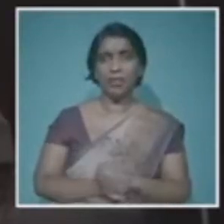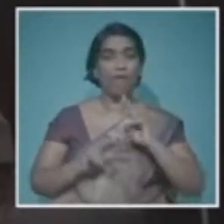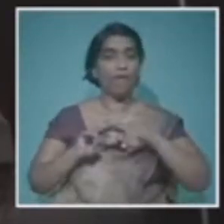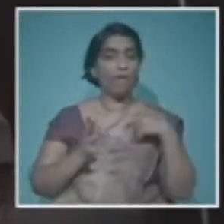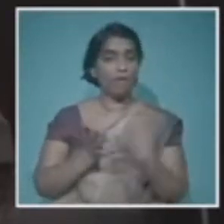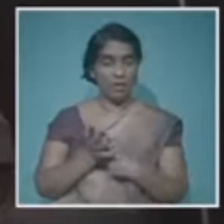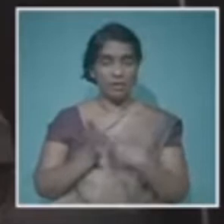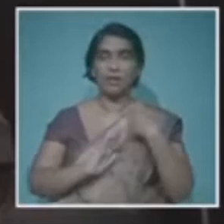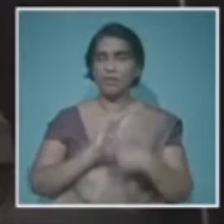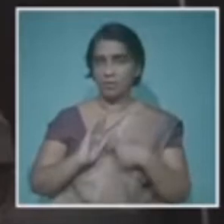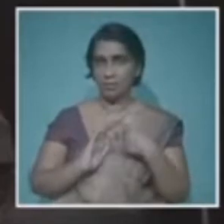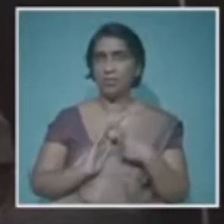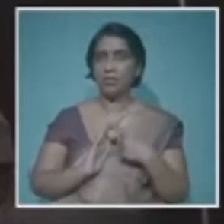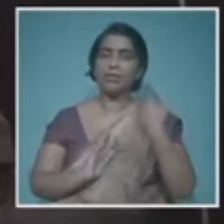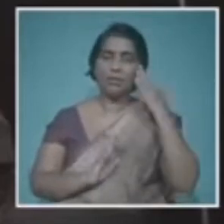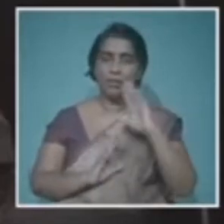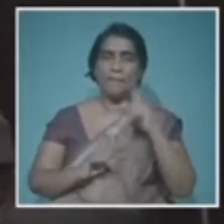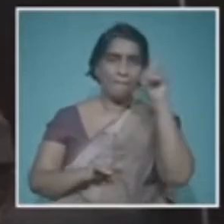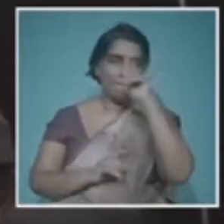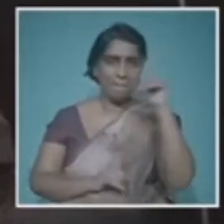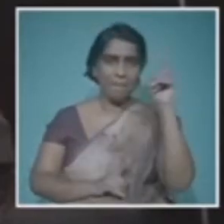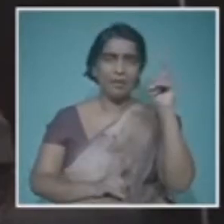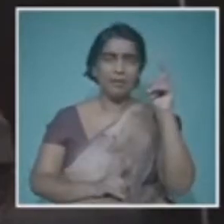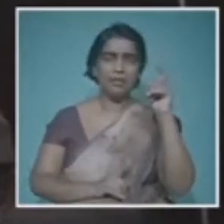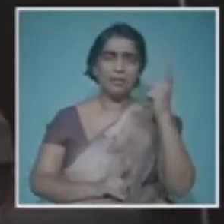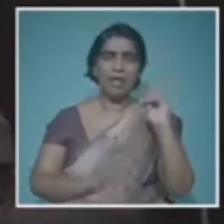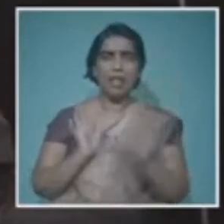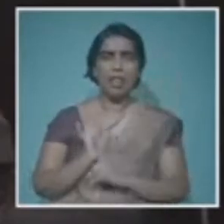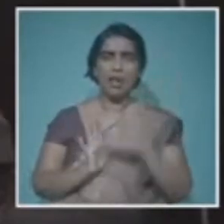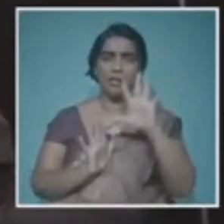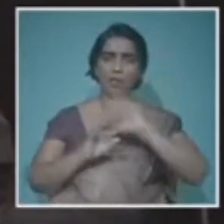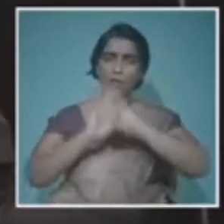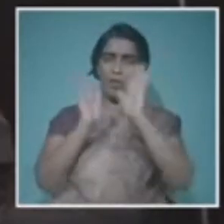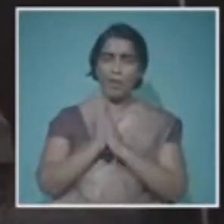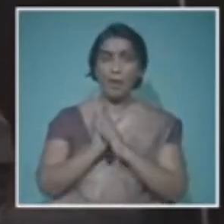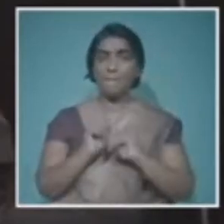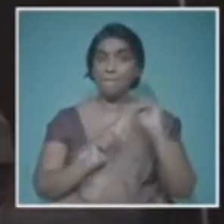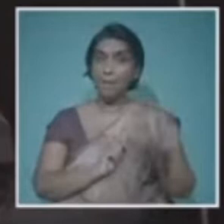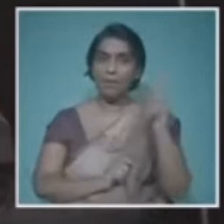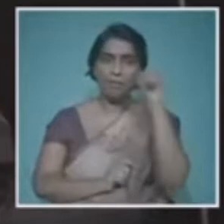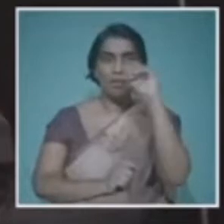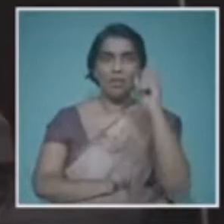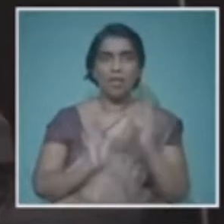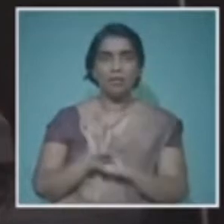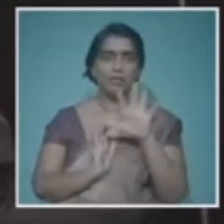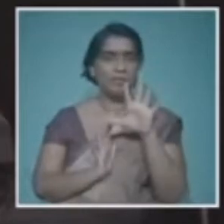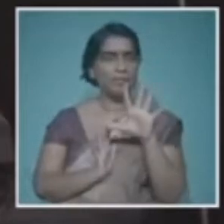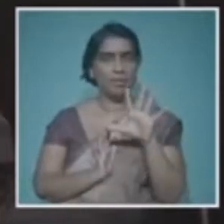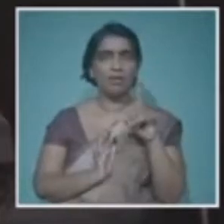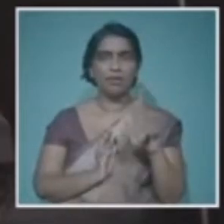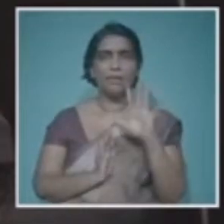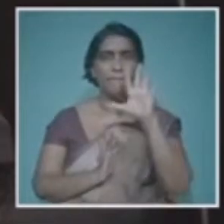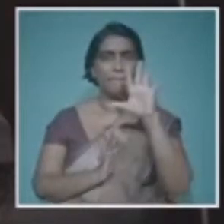මහාචාර්යවරයෙක්ද අපේ රටේ දැන් සාමාන්‍යයෙන් මාසකට ලක්ෂ පහකට ආසන්න සියලු දීමනා සහිත ඔවුන් දීමනාවක් ලබුණු. හැබැයි දැන් මේ